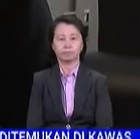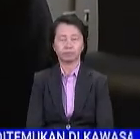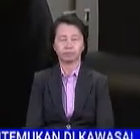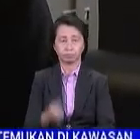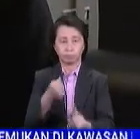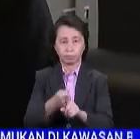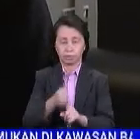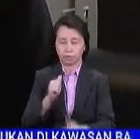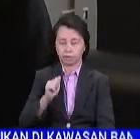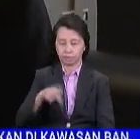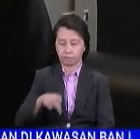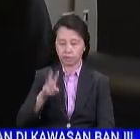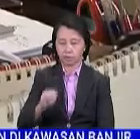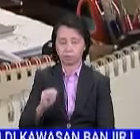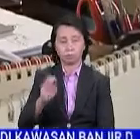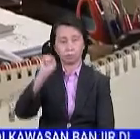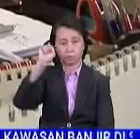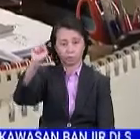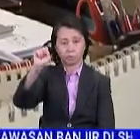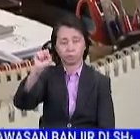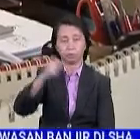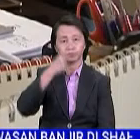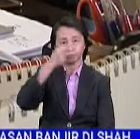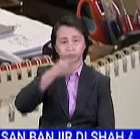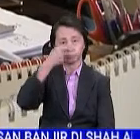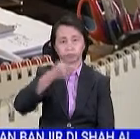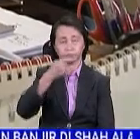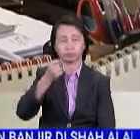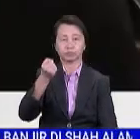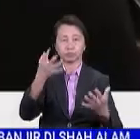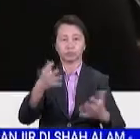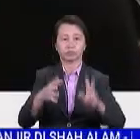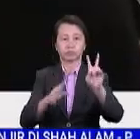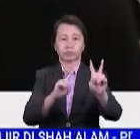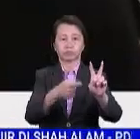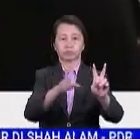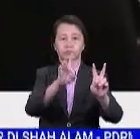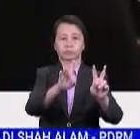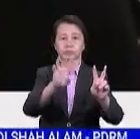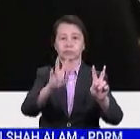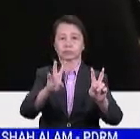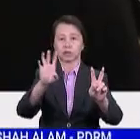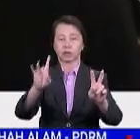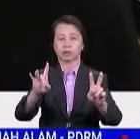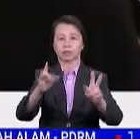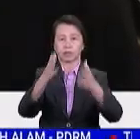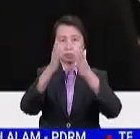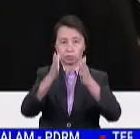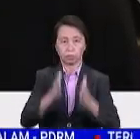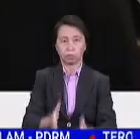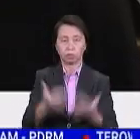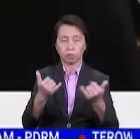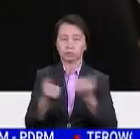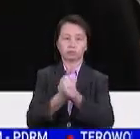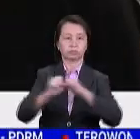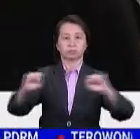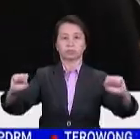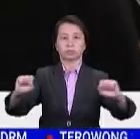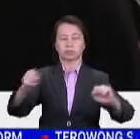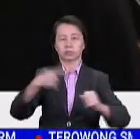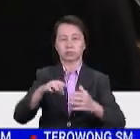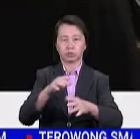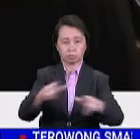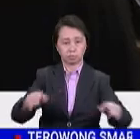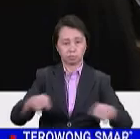Pengarah APM Sabah, Kolonel Syarudin Mat Zain berkata, seramai 2,878 anggota kini siap siaga